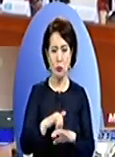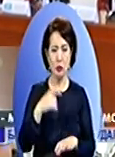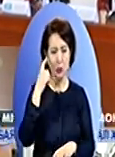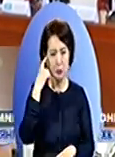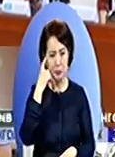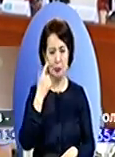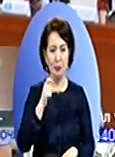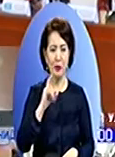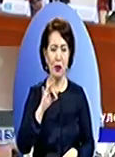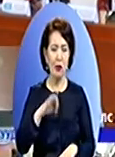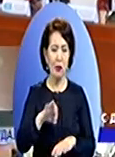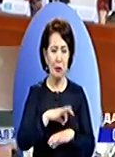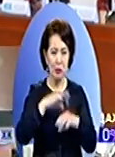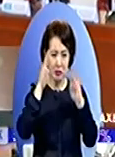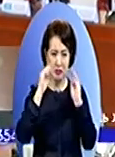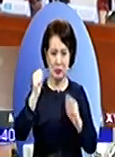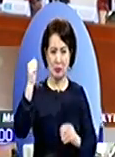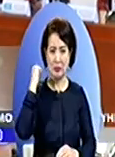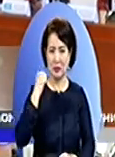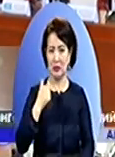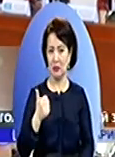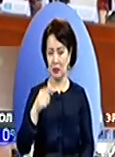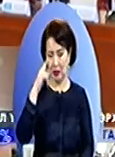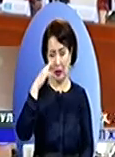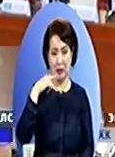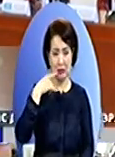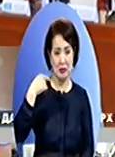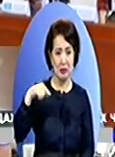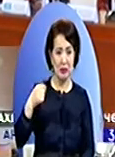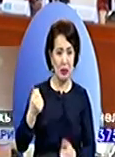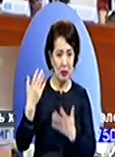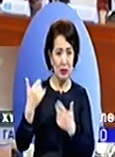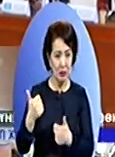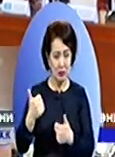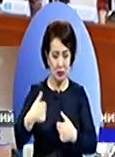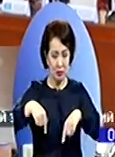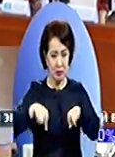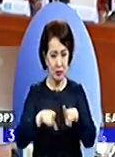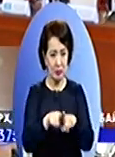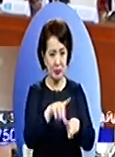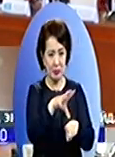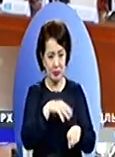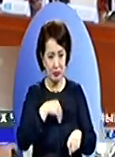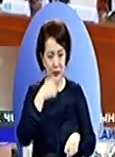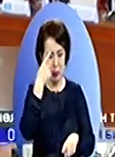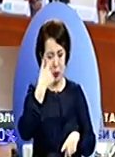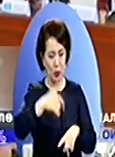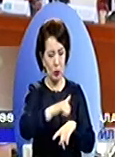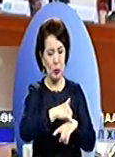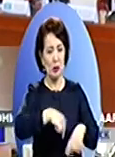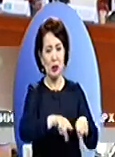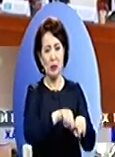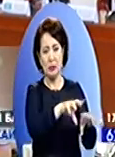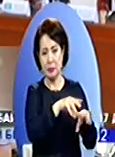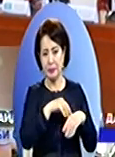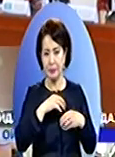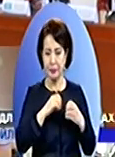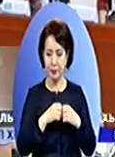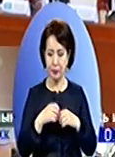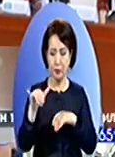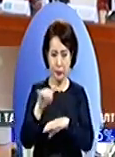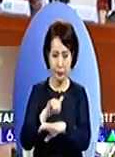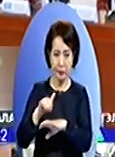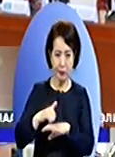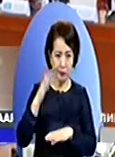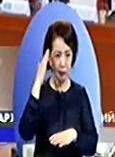ийм шийдвэрүүд бол угаасаа бас гаргасан байгаа. Тэгэхээр энийг бас Монгол улсын зүгээс бид бас авч хэрэгжүүлэх өрш орнуудын хооронд бас